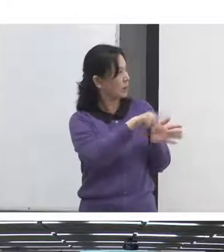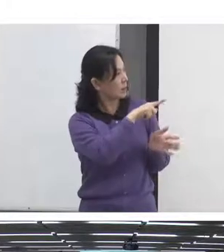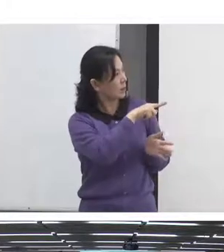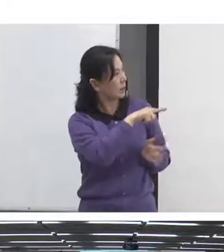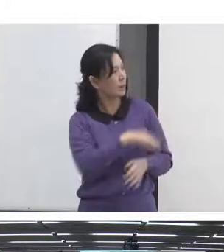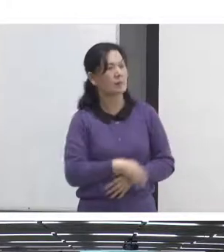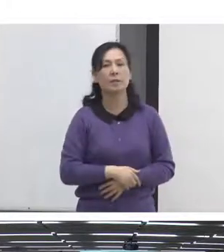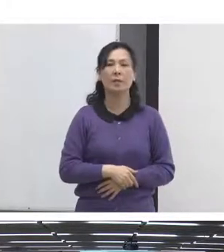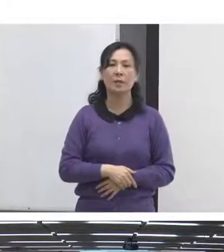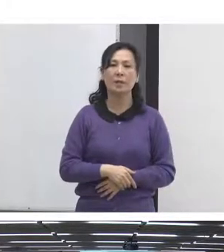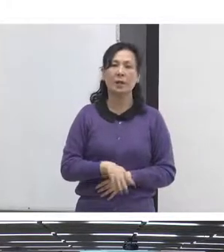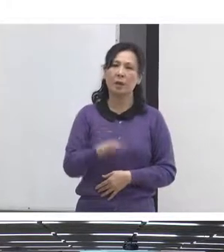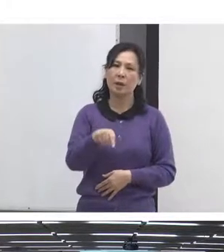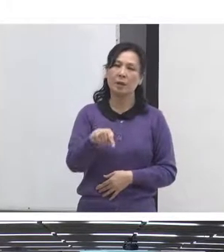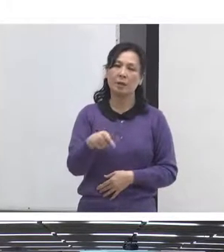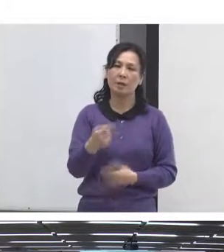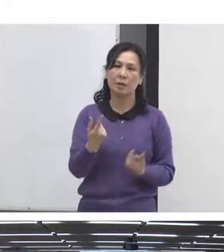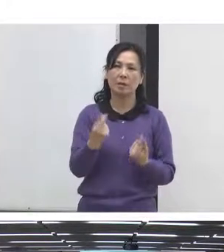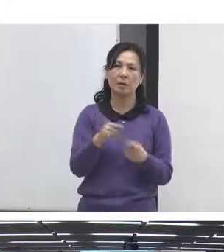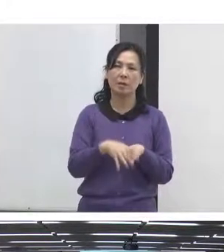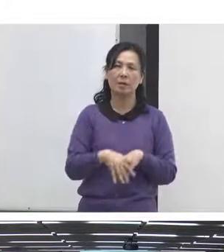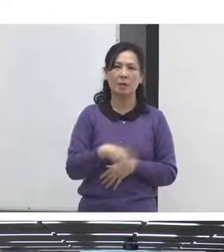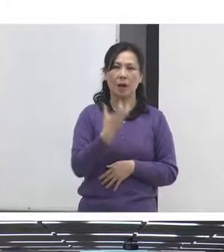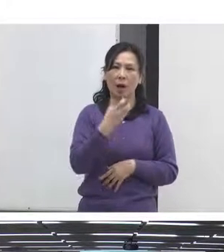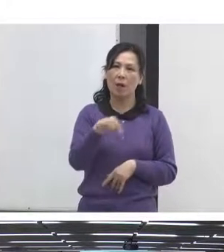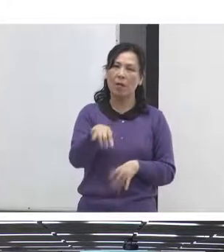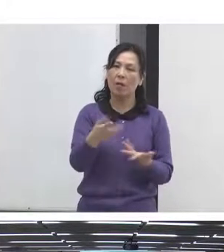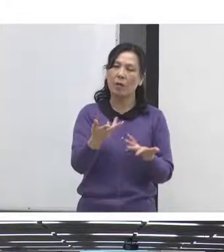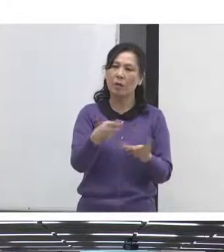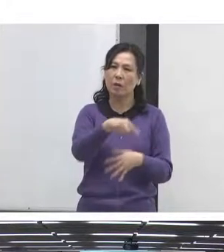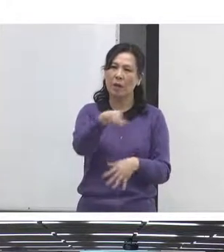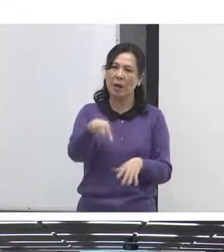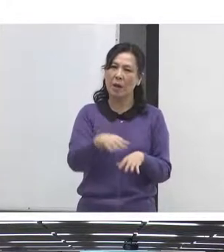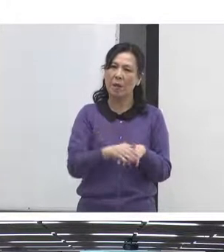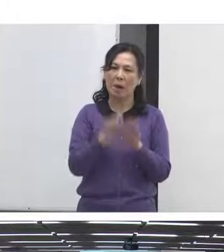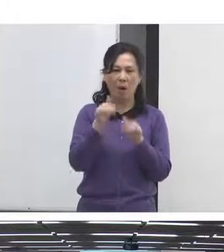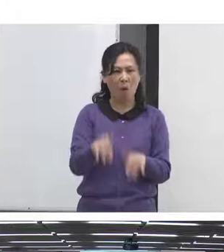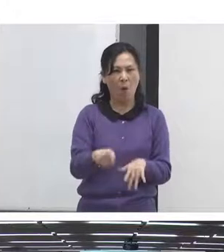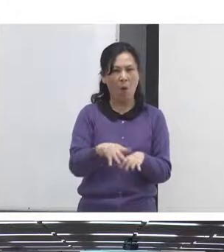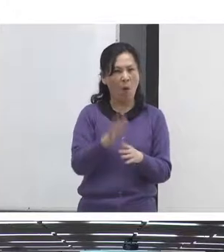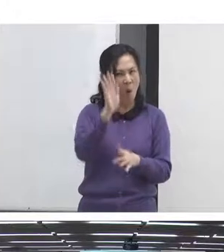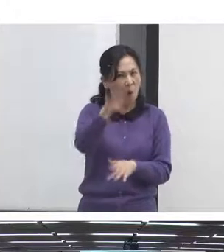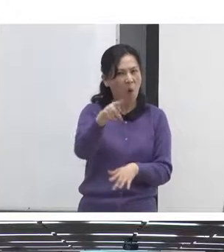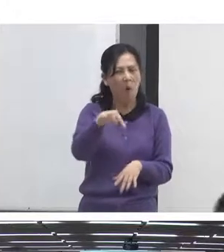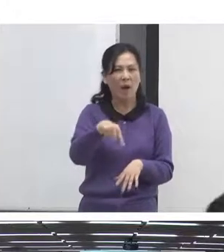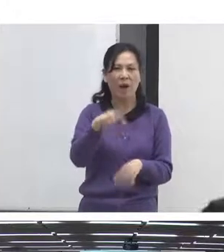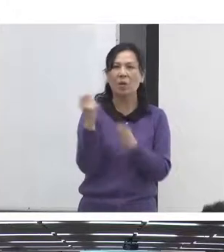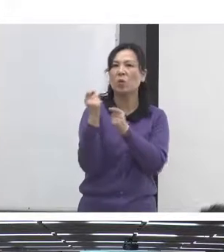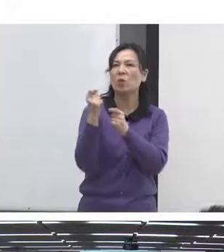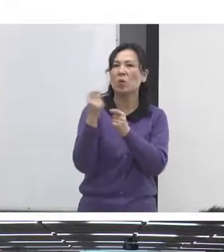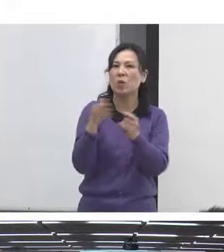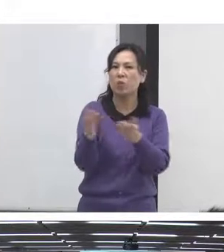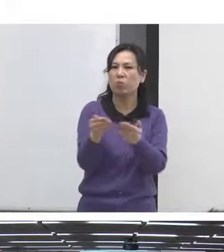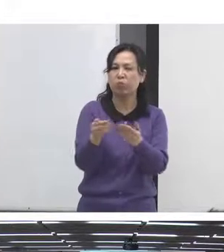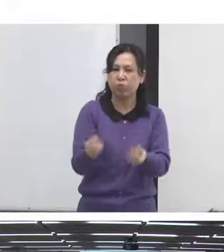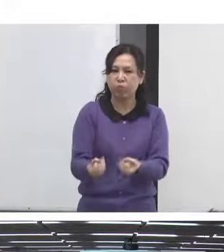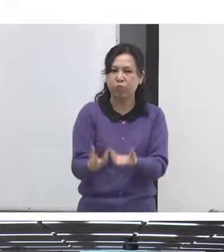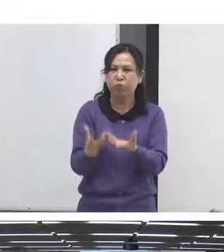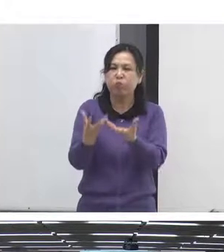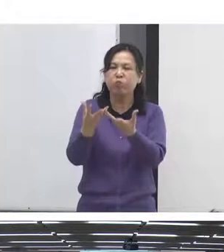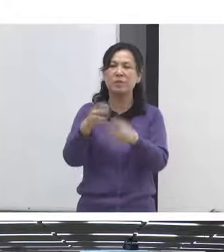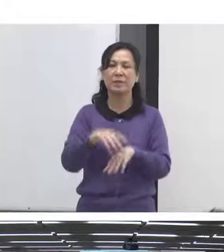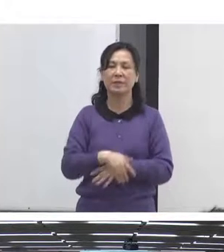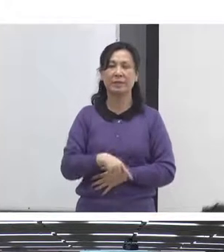的下面这个就是 Wilhelmsburg。还有哈勃地区，他们都是比较后来新兴开发的新兴城市，所以就是一些比较像